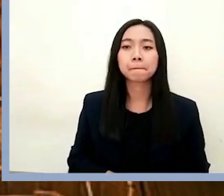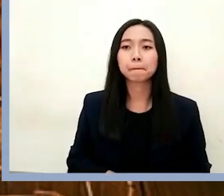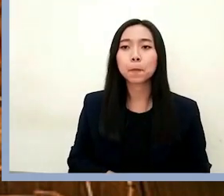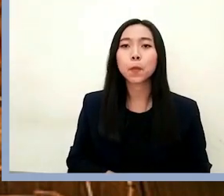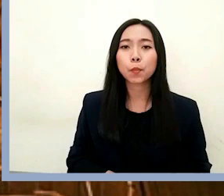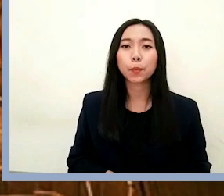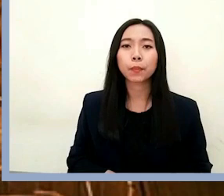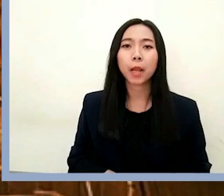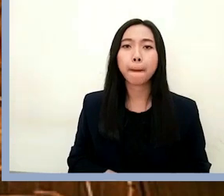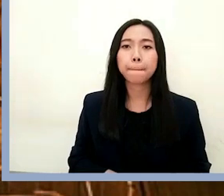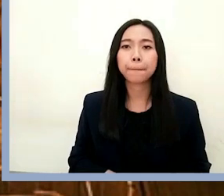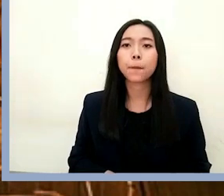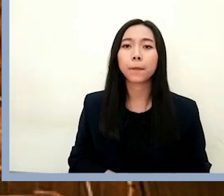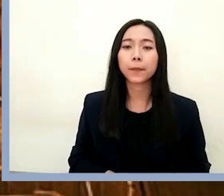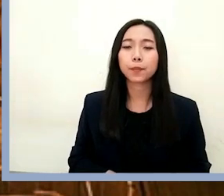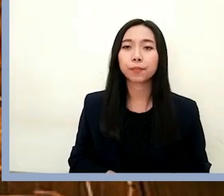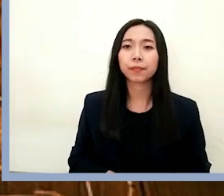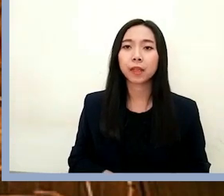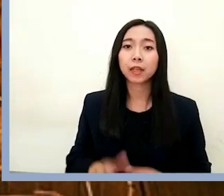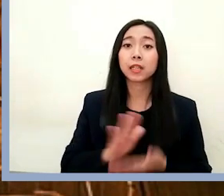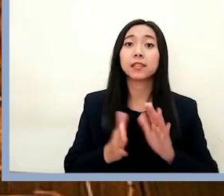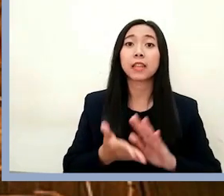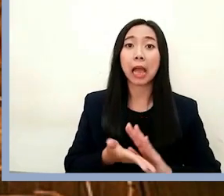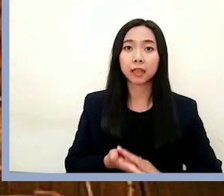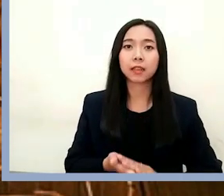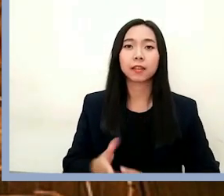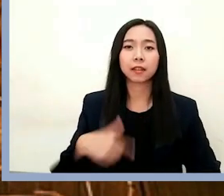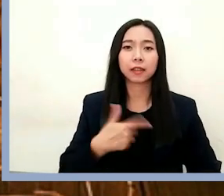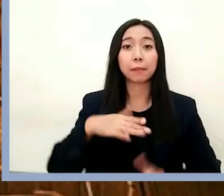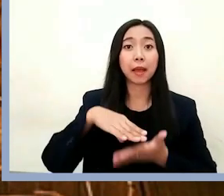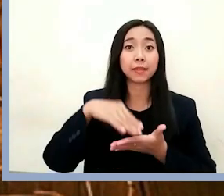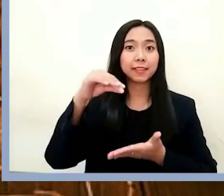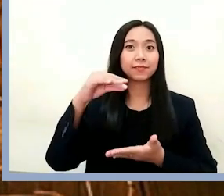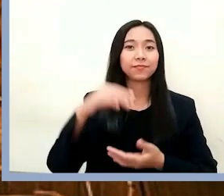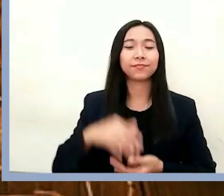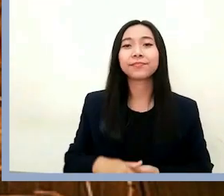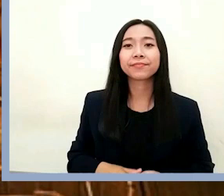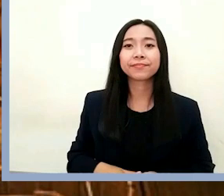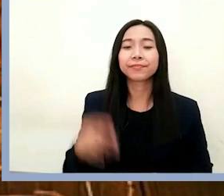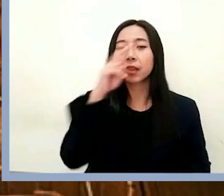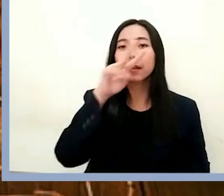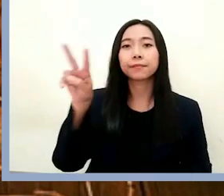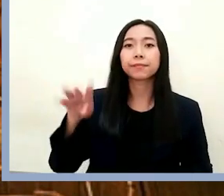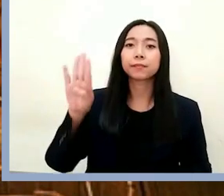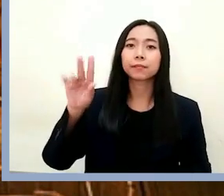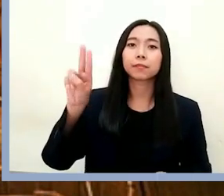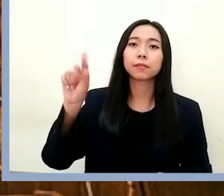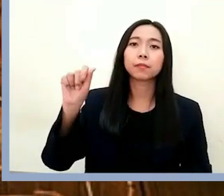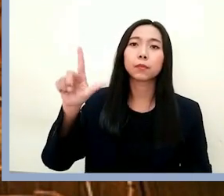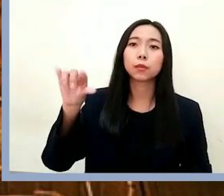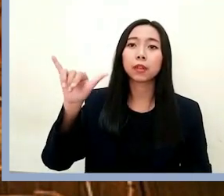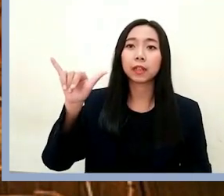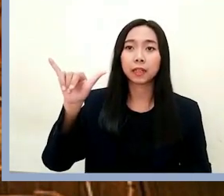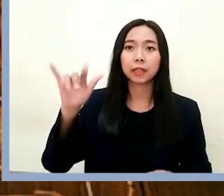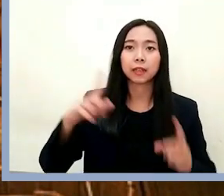jadi kita dapat belajar sesuatu hal dari kawan konteks ini kita dapat melihat bahwa bullying kepada orang-orang yang